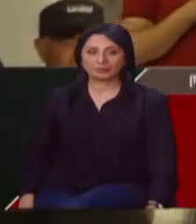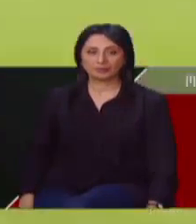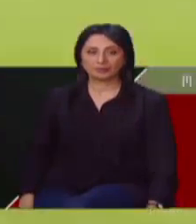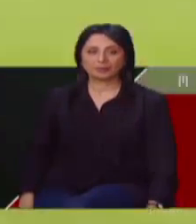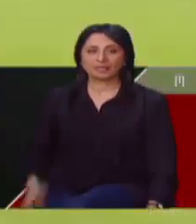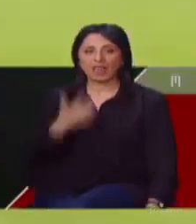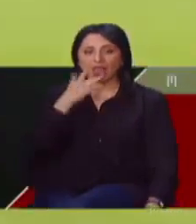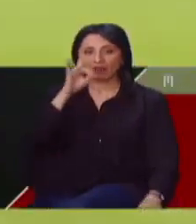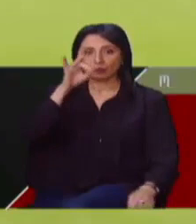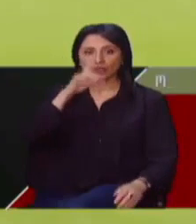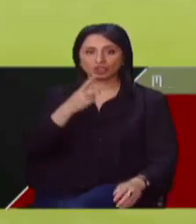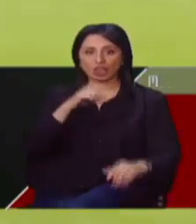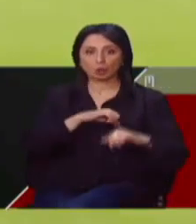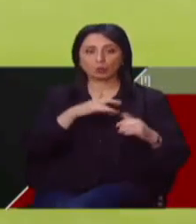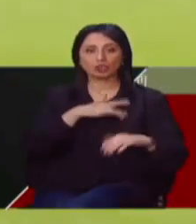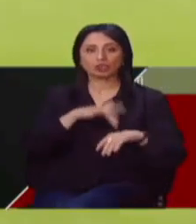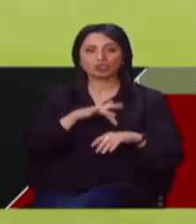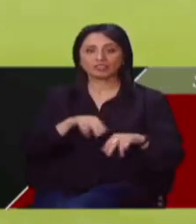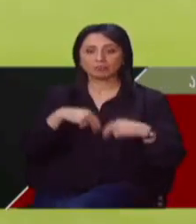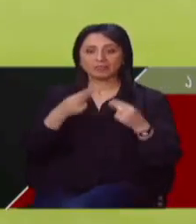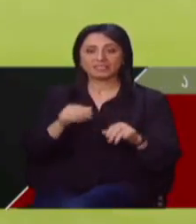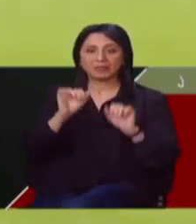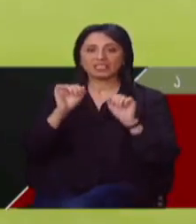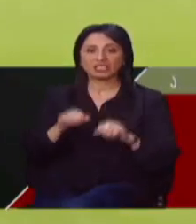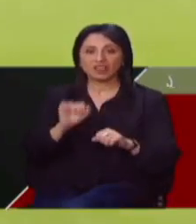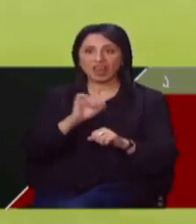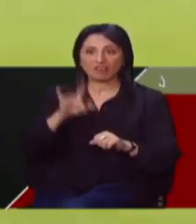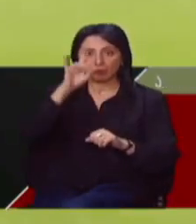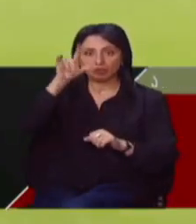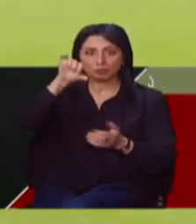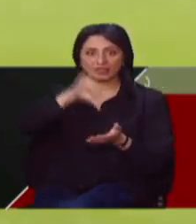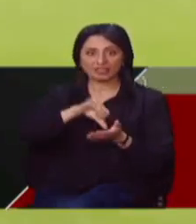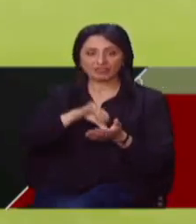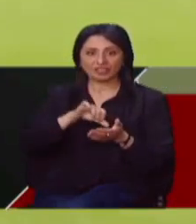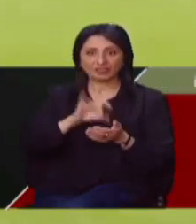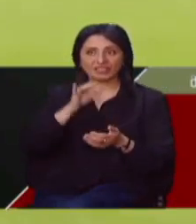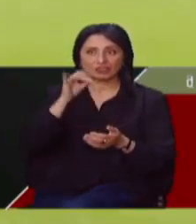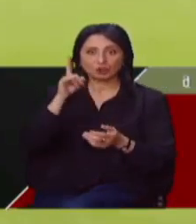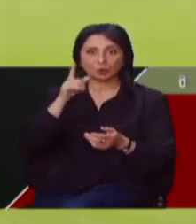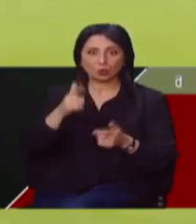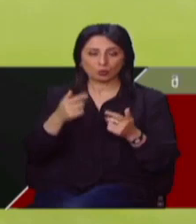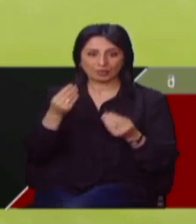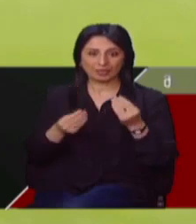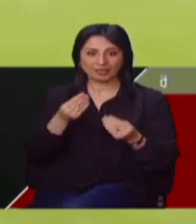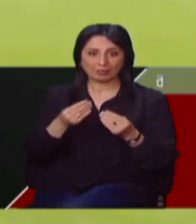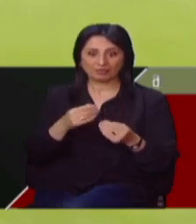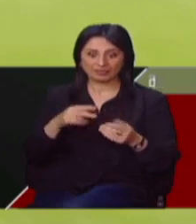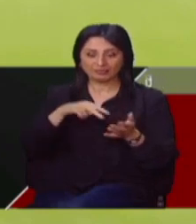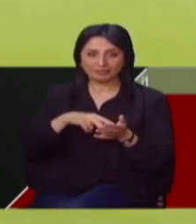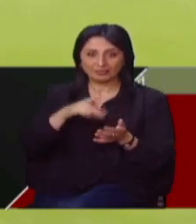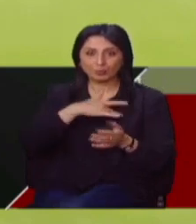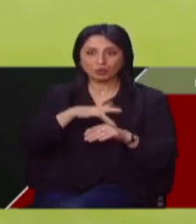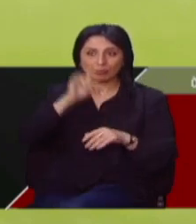ისრო ეროვნული ჩემპიონატის ერთგულ შემოთავაზებას მიეცემა საშუალება ევროპის ჩემპიონატზე დაესწროს და იმ ისტორიული მატჩების თანამონაწილე